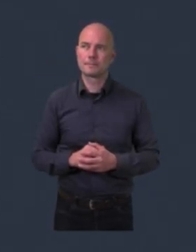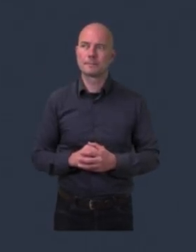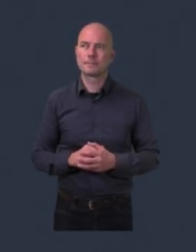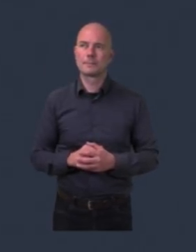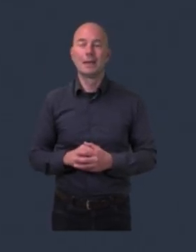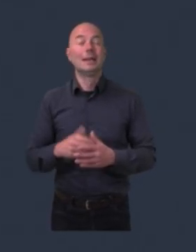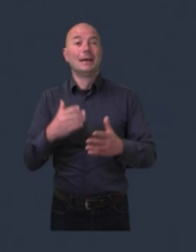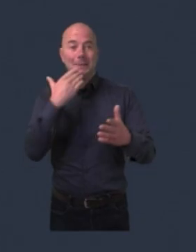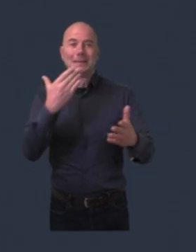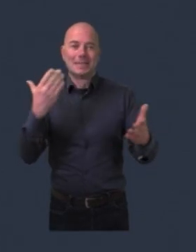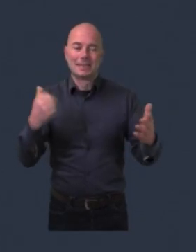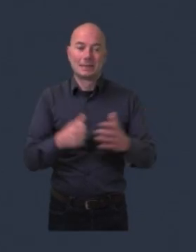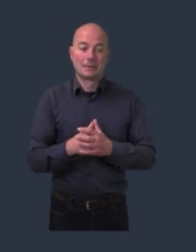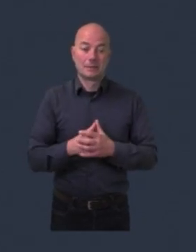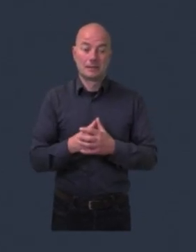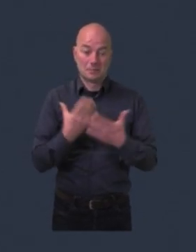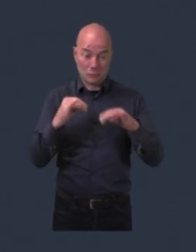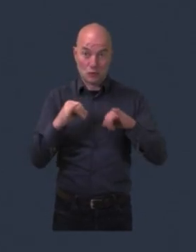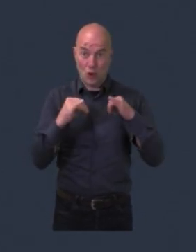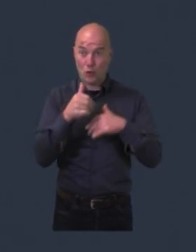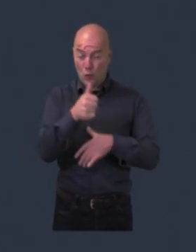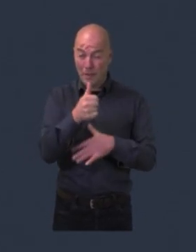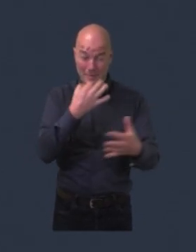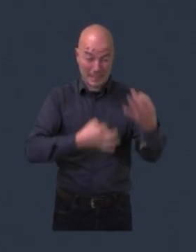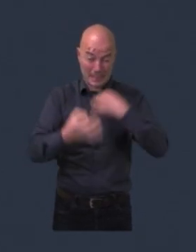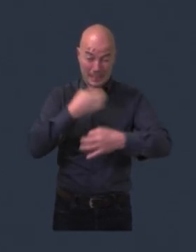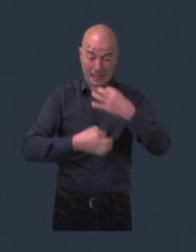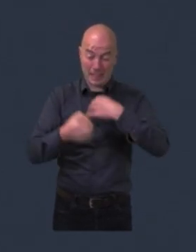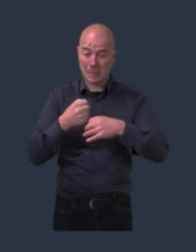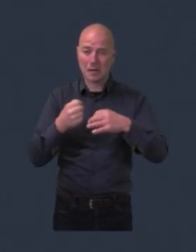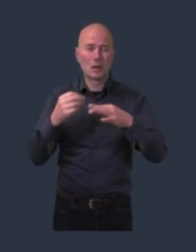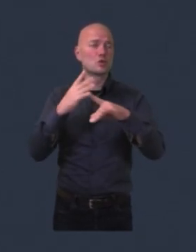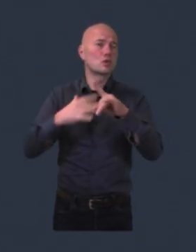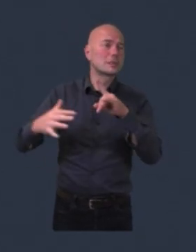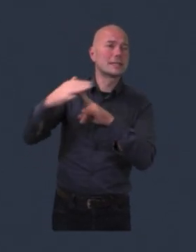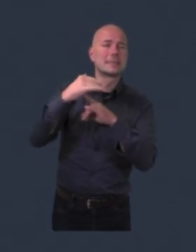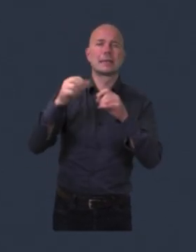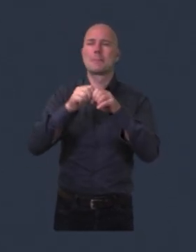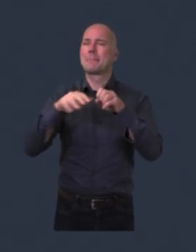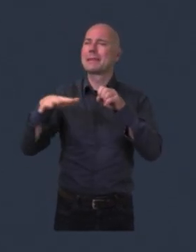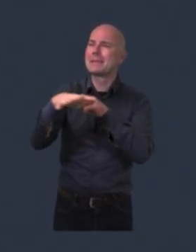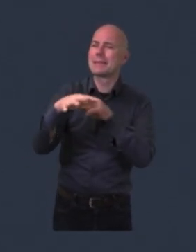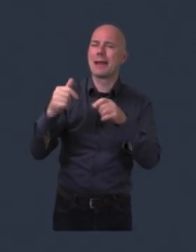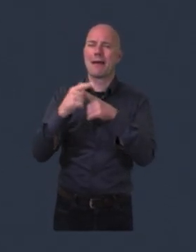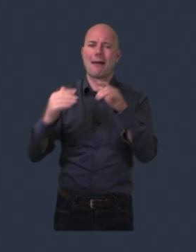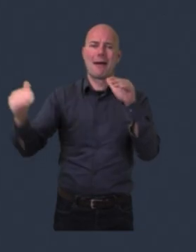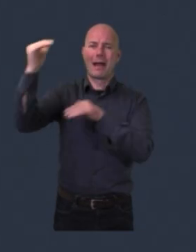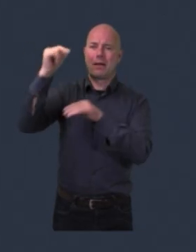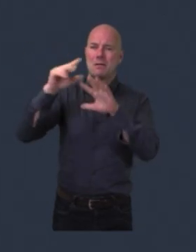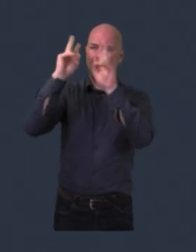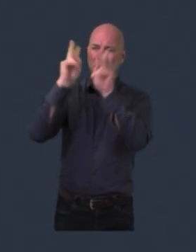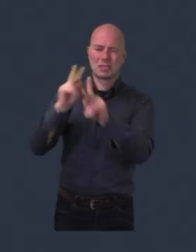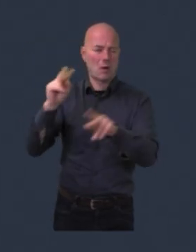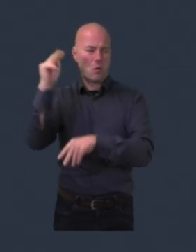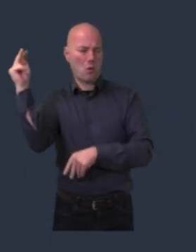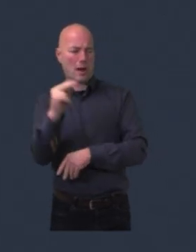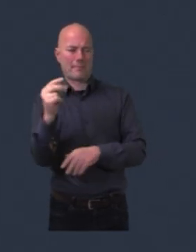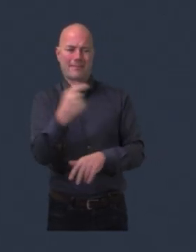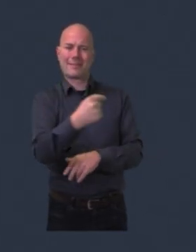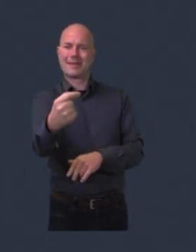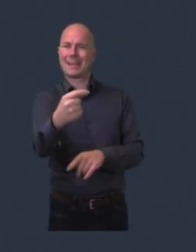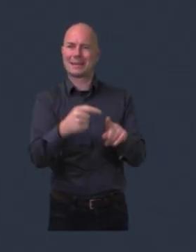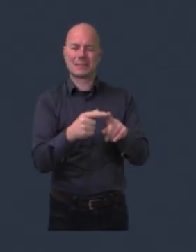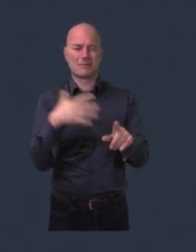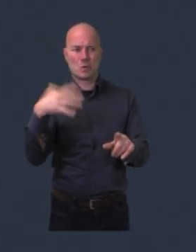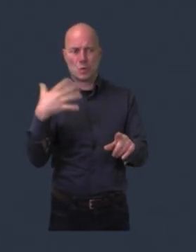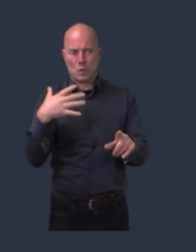Merci. Ces jeunes nous le disent, la société, les médias, les adultes en général véhiculent une image négative et pessimiste de leur génération. Ils n'ont pas